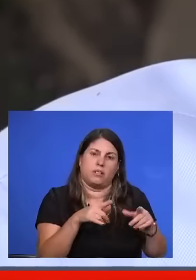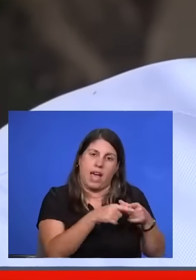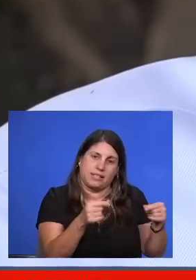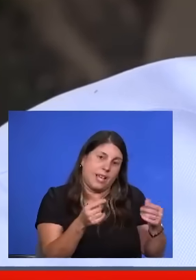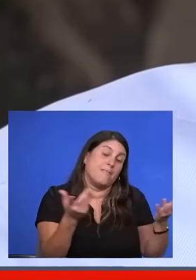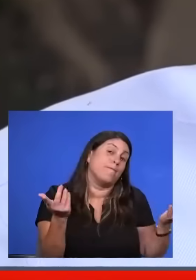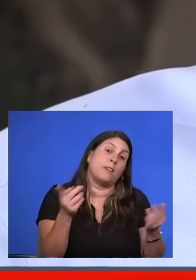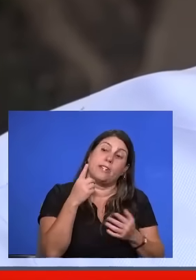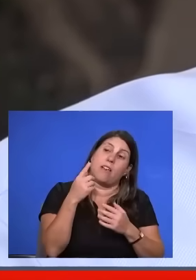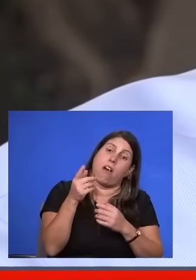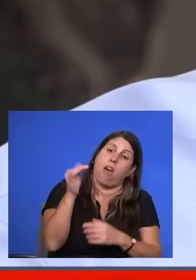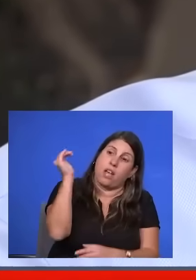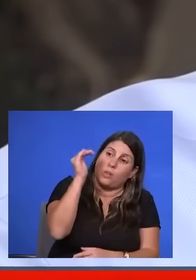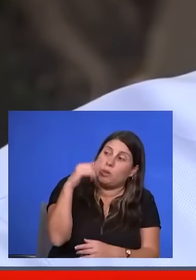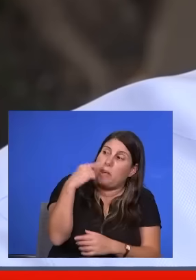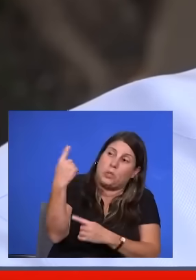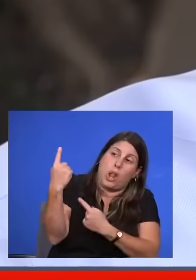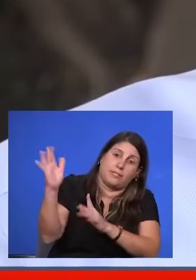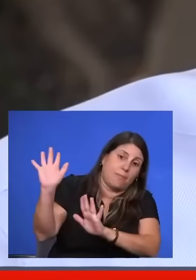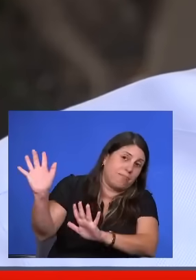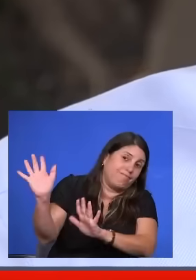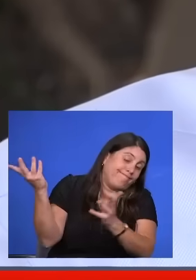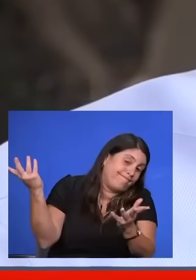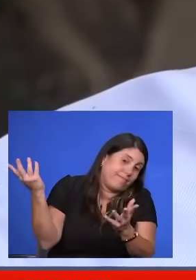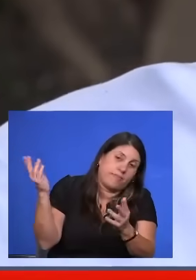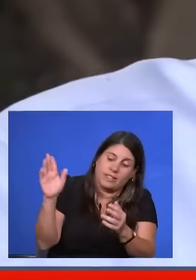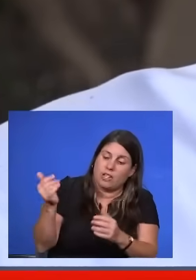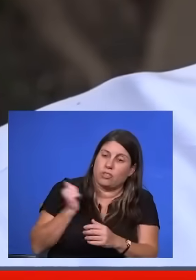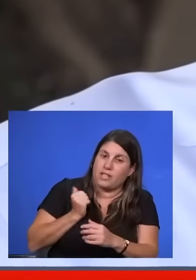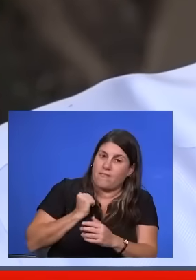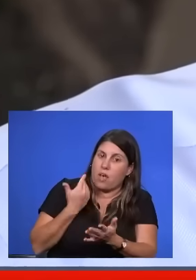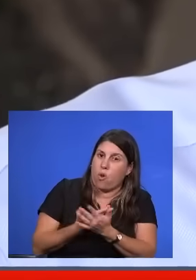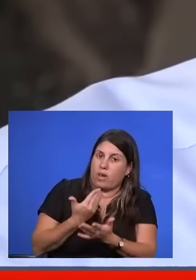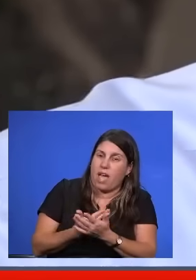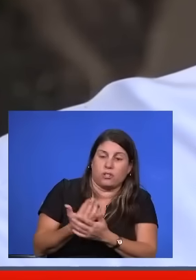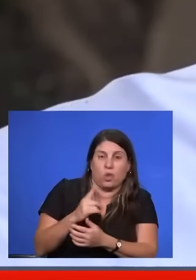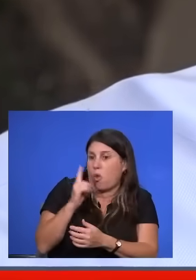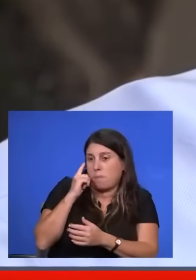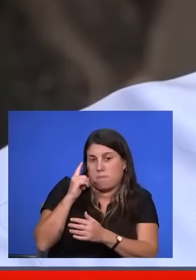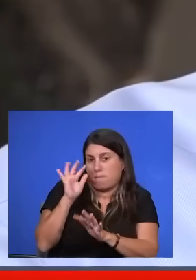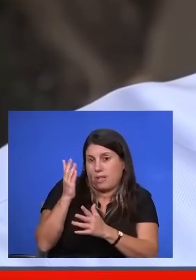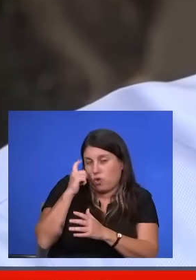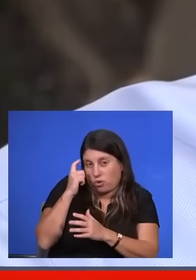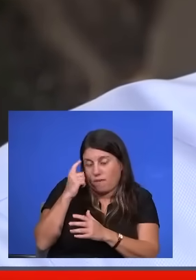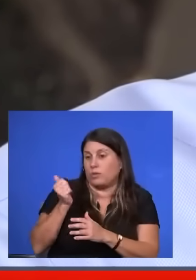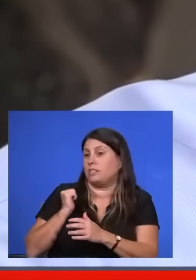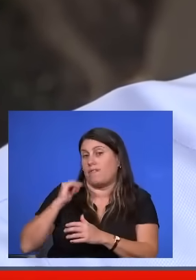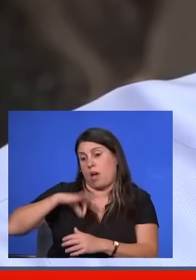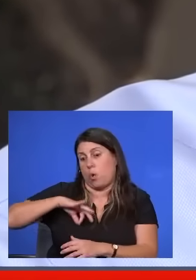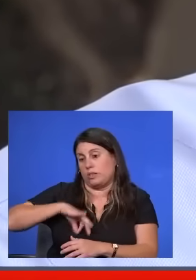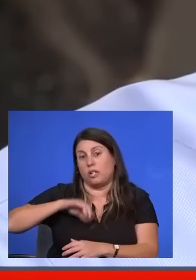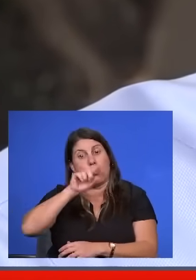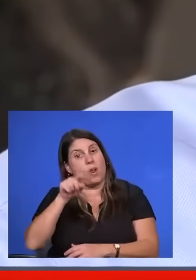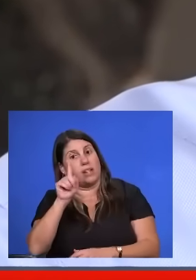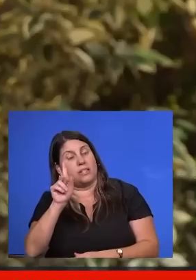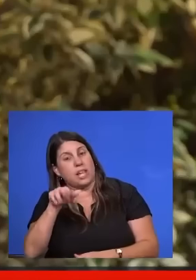הסעודים. יש צבא אחד שהוכיח שהוא לא מה שחשבנו, זה הצבא הרוסי. אולי יש צבא נוסף שנמצא